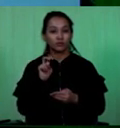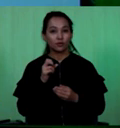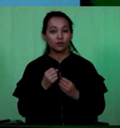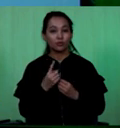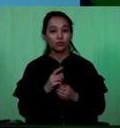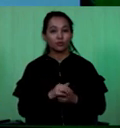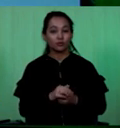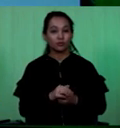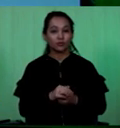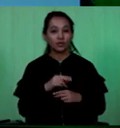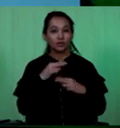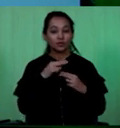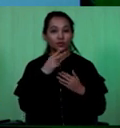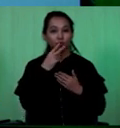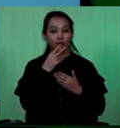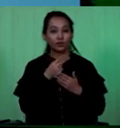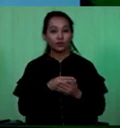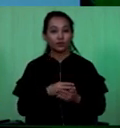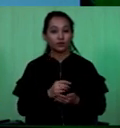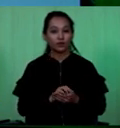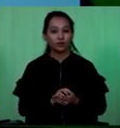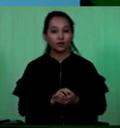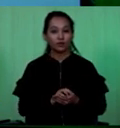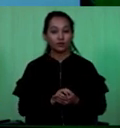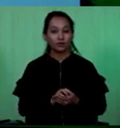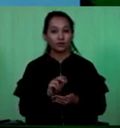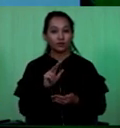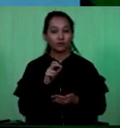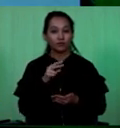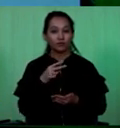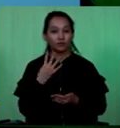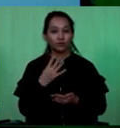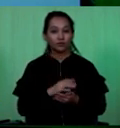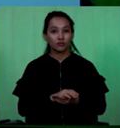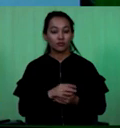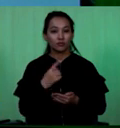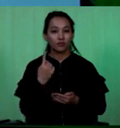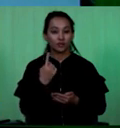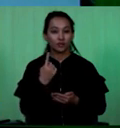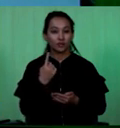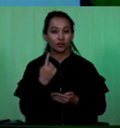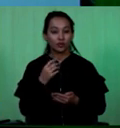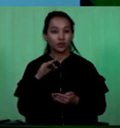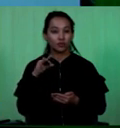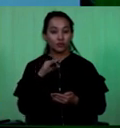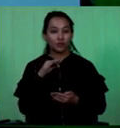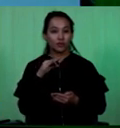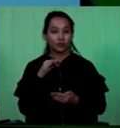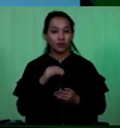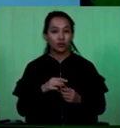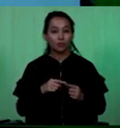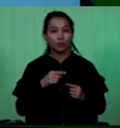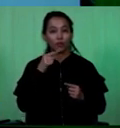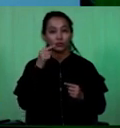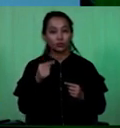1211. E'tibor bering. Demak, mana bu 324 birinchi avtomobilning bosib